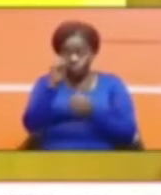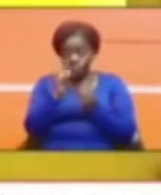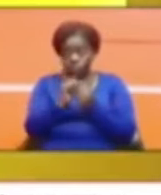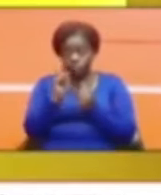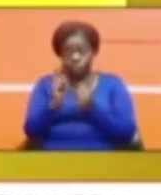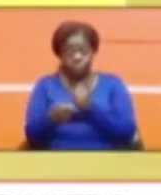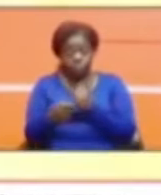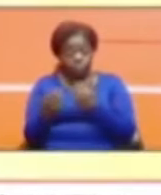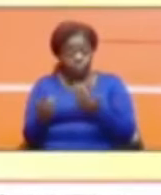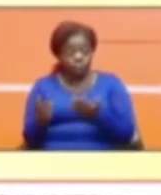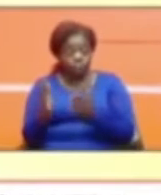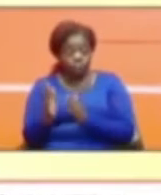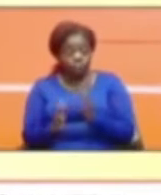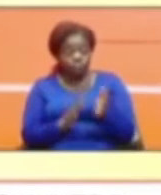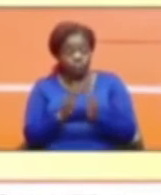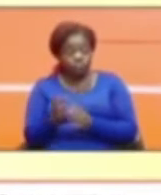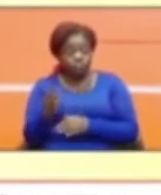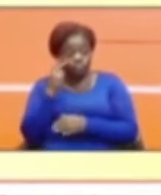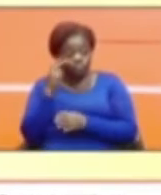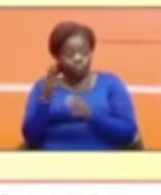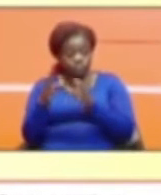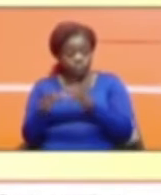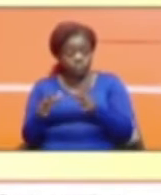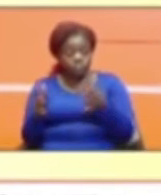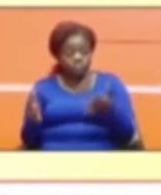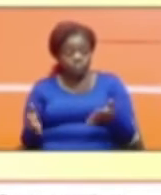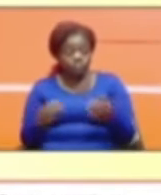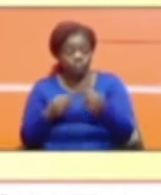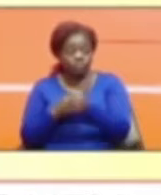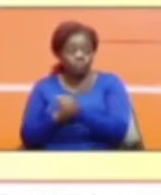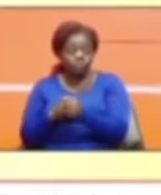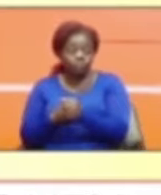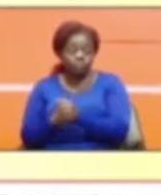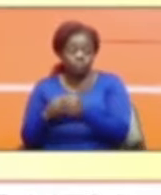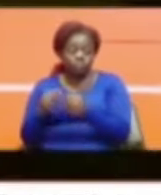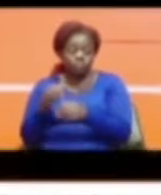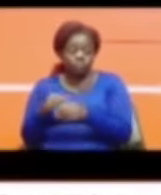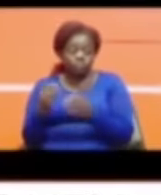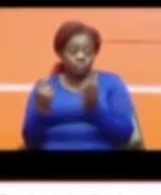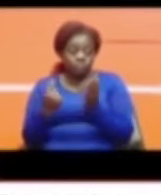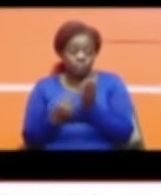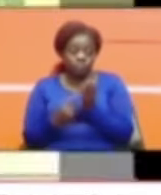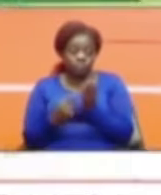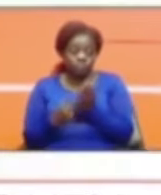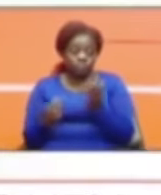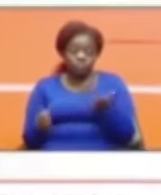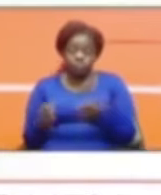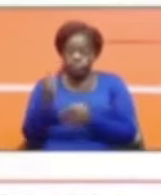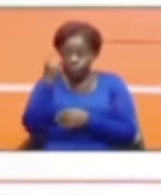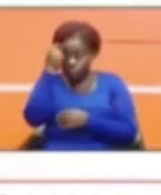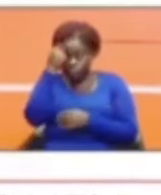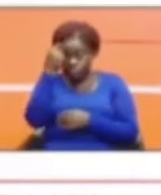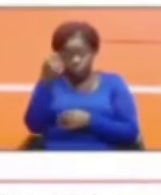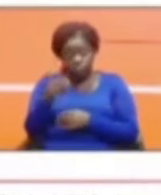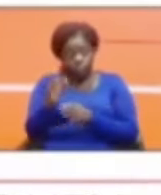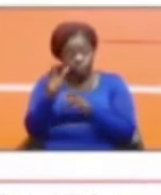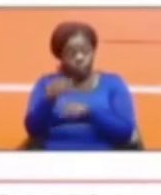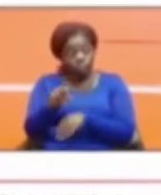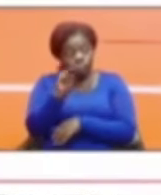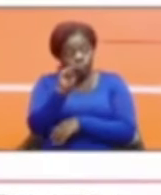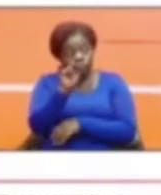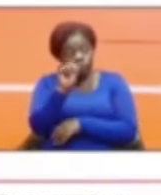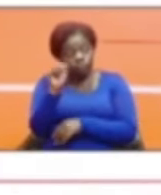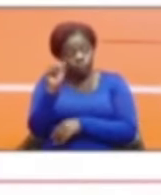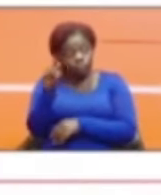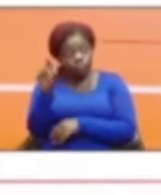omulala gumu gutegekebwa kampuni ya Vision Group nga guvugirirwa ekitebe kya Budaaki mu Uganda, ekitongole kya gavumenti eky'ebyobulimi kinads